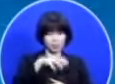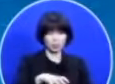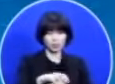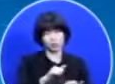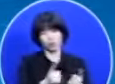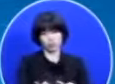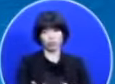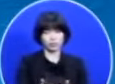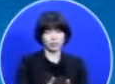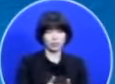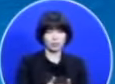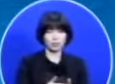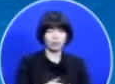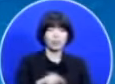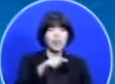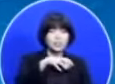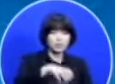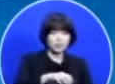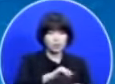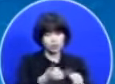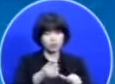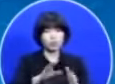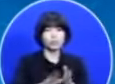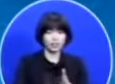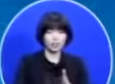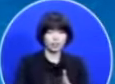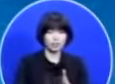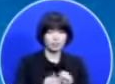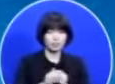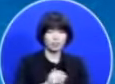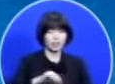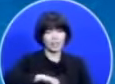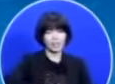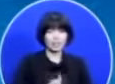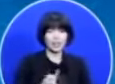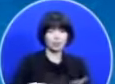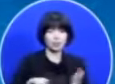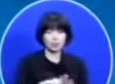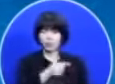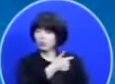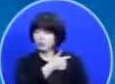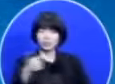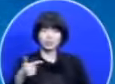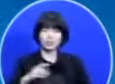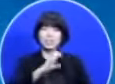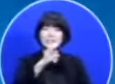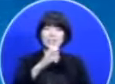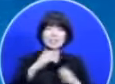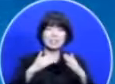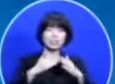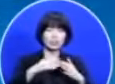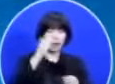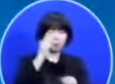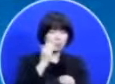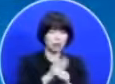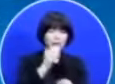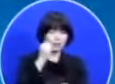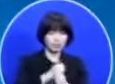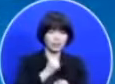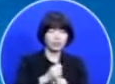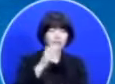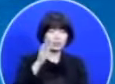씁니다 트랜스는 거기서 죽으면서 자기를 위해서 큰 성당을 만들지 말라고 6월을 남겨서 유